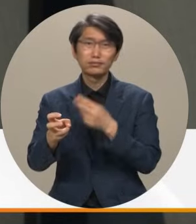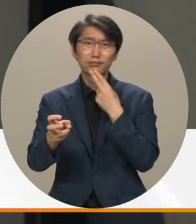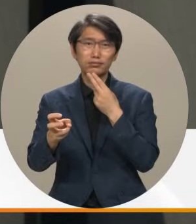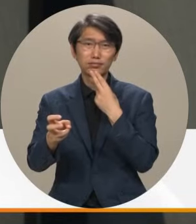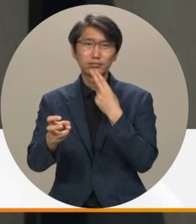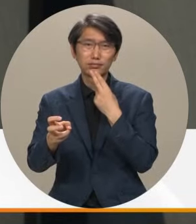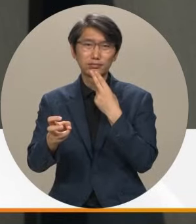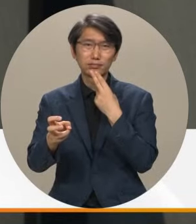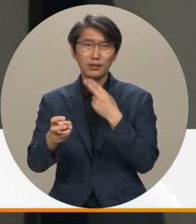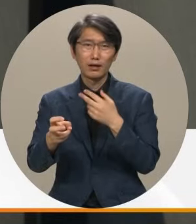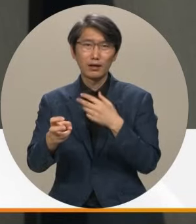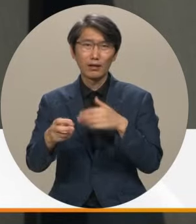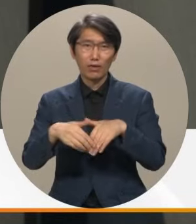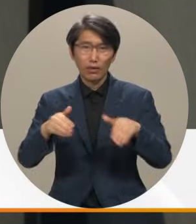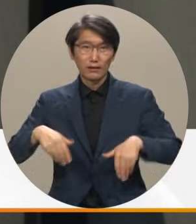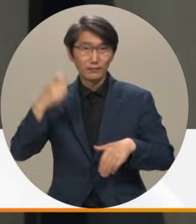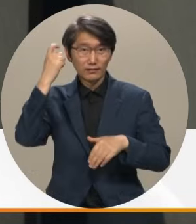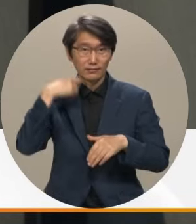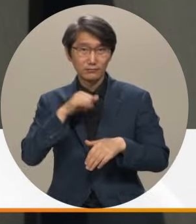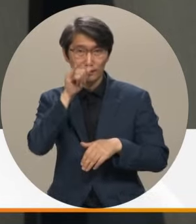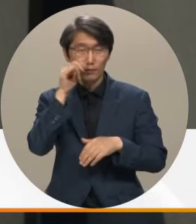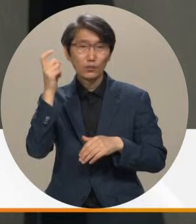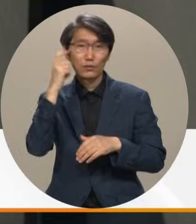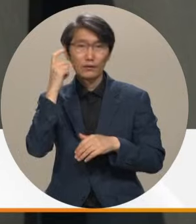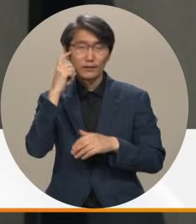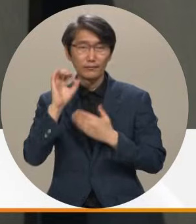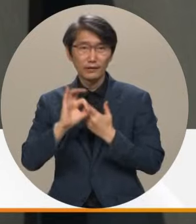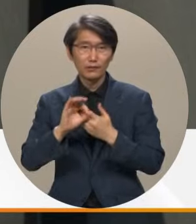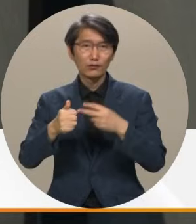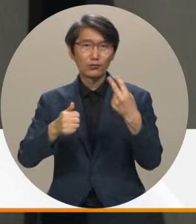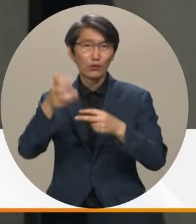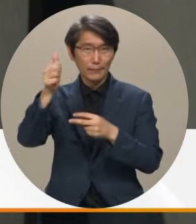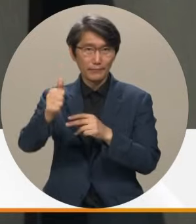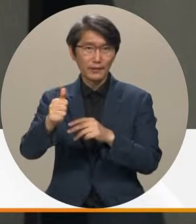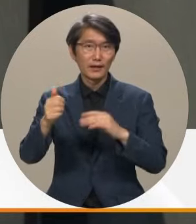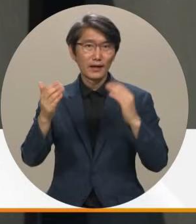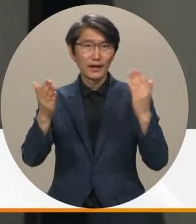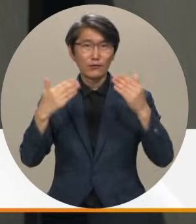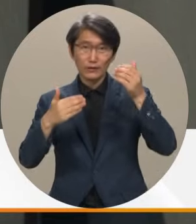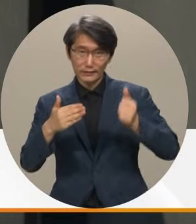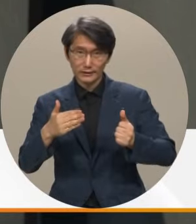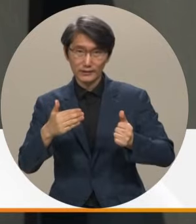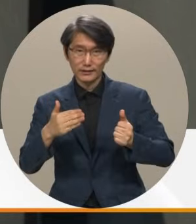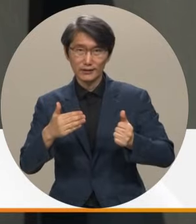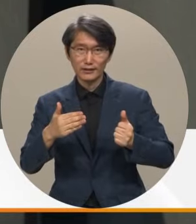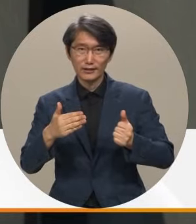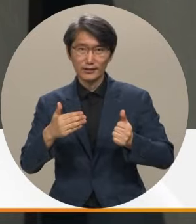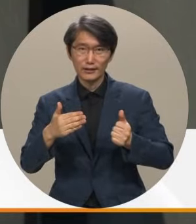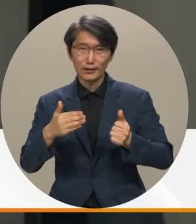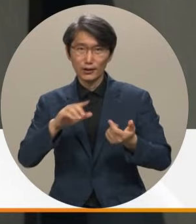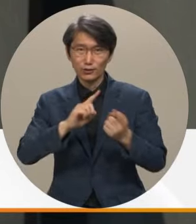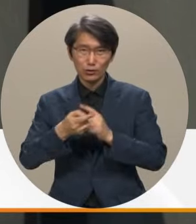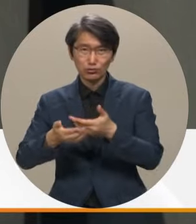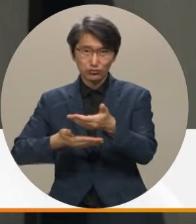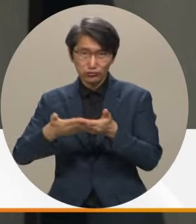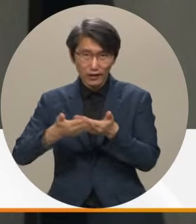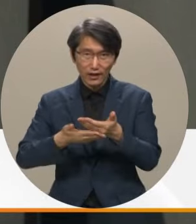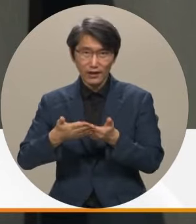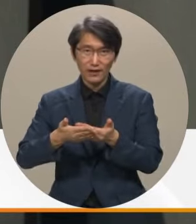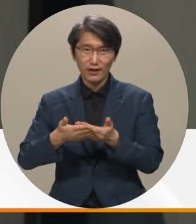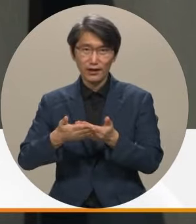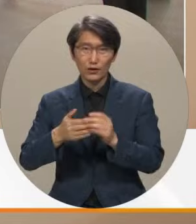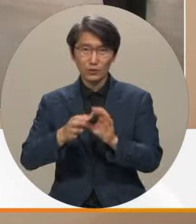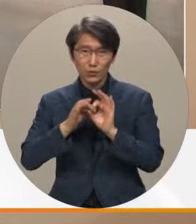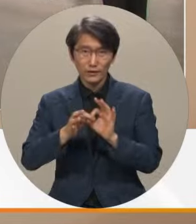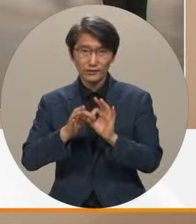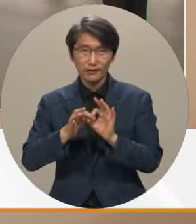그런 하소연을 많이 하고 있거든요. 왜 그러냐면 교육감이나 학교장이 중재를 통해서 먼저 하고